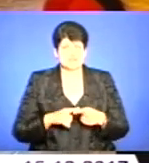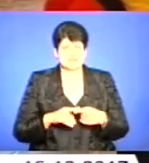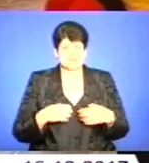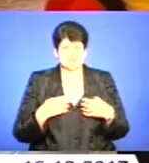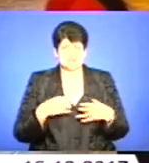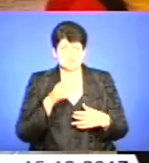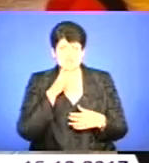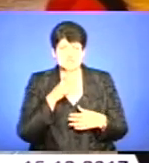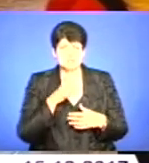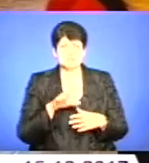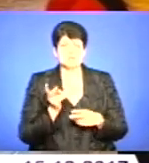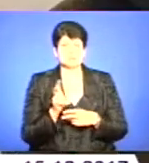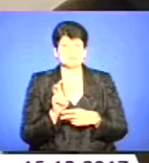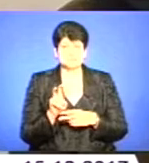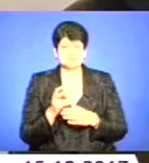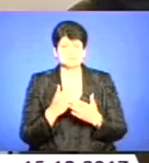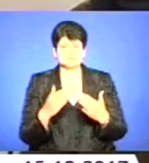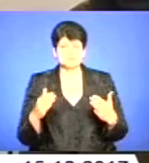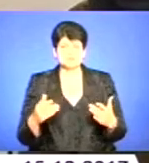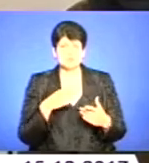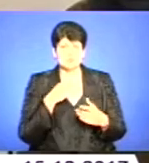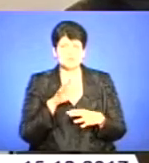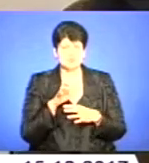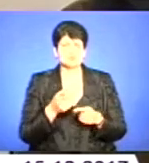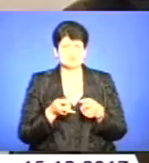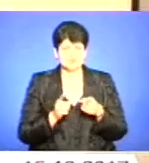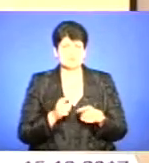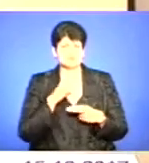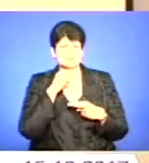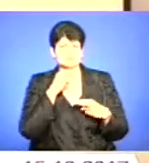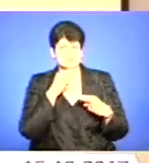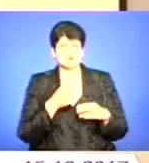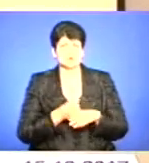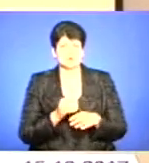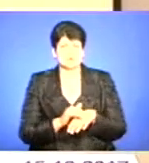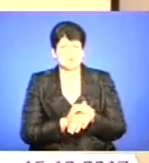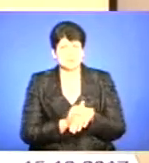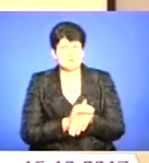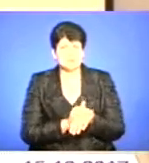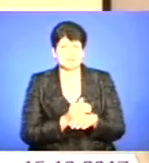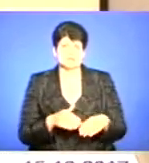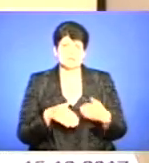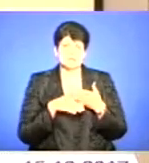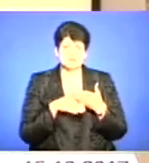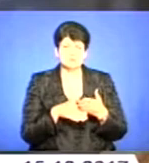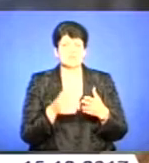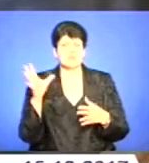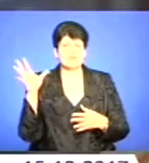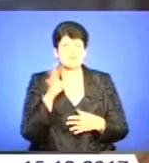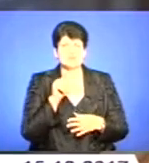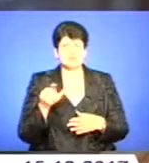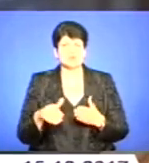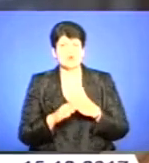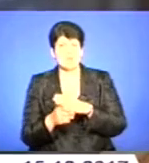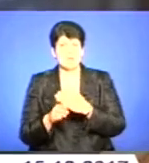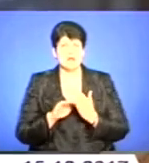виставки, з якими нам вдалося поспілкуватись, кажуть, що фото й справді привертають увагу до благодійності. Зазначають, якби усі люди допомагали один одному,